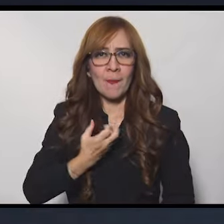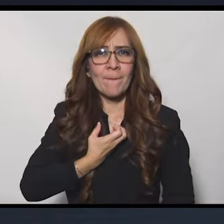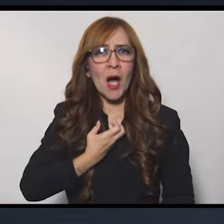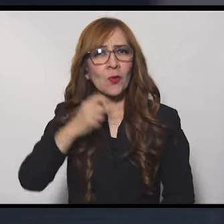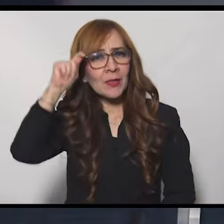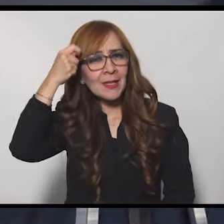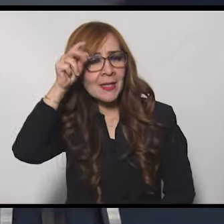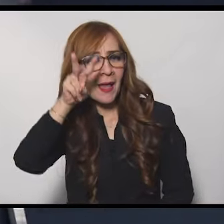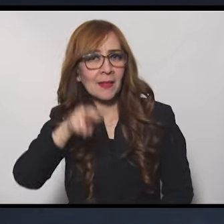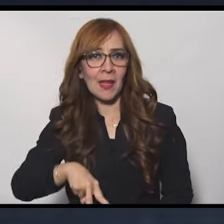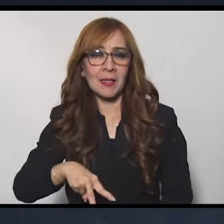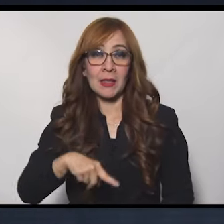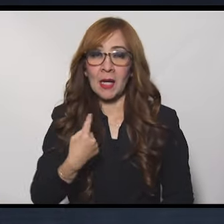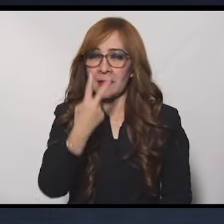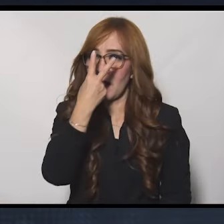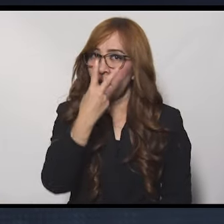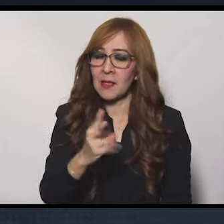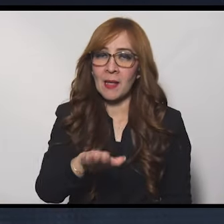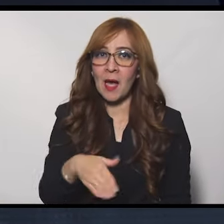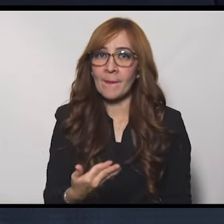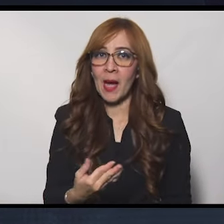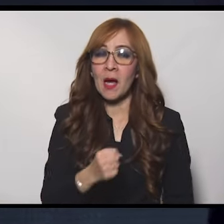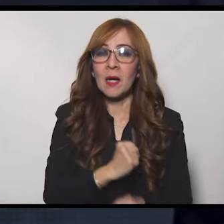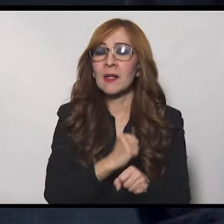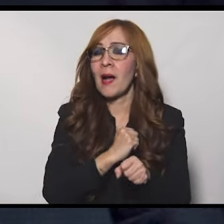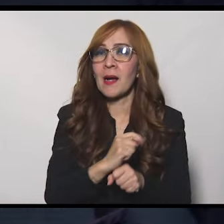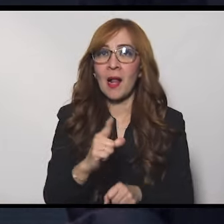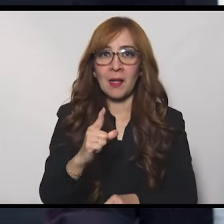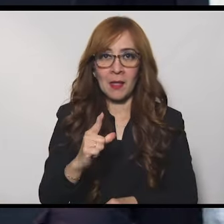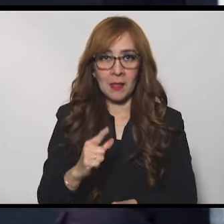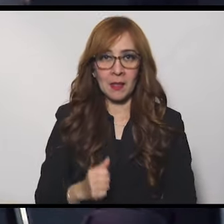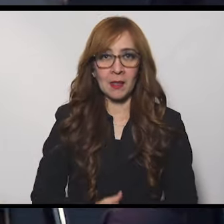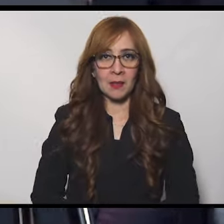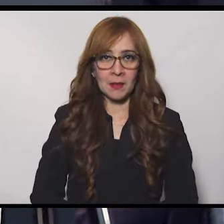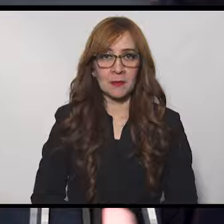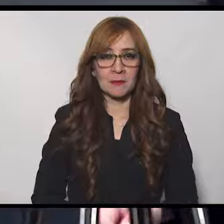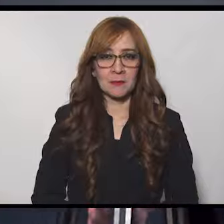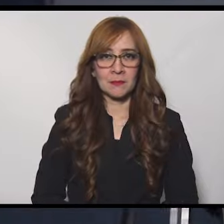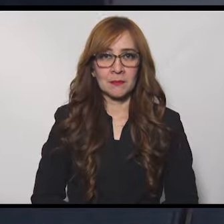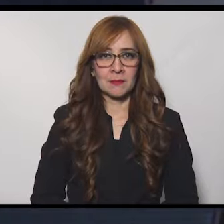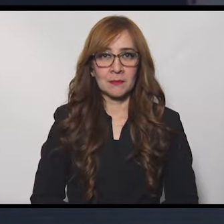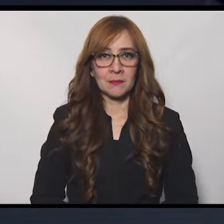ingat lagi aja yang kita lihat ada adalah kegagalan tersebut.